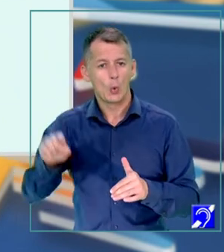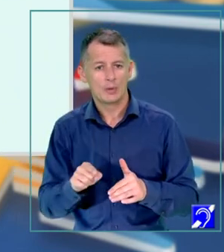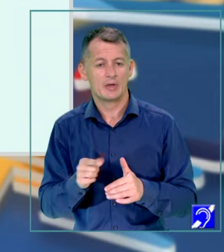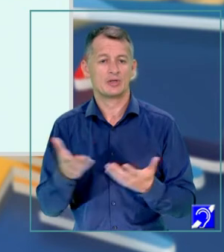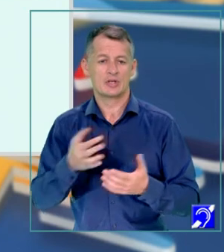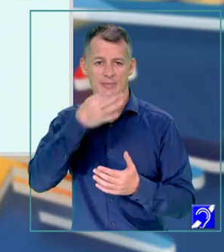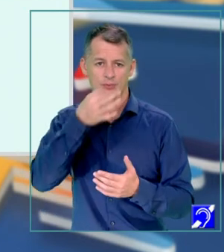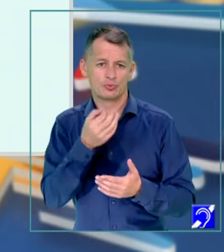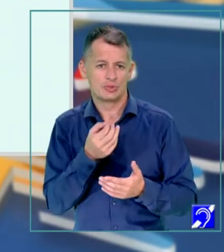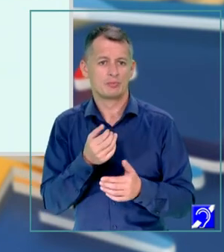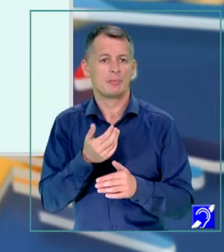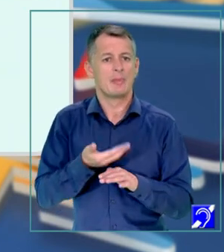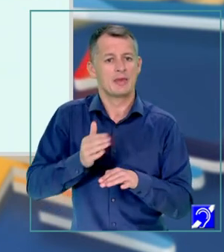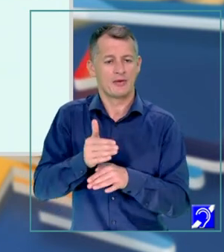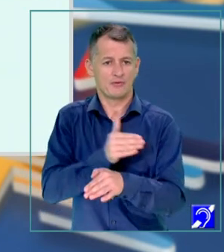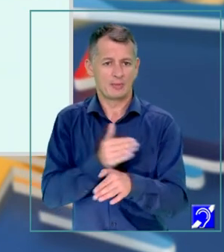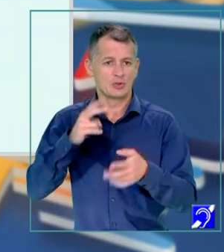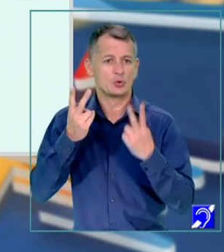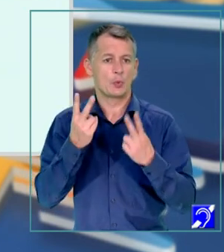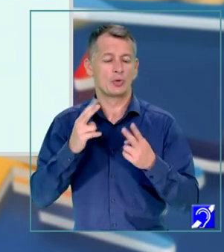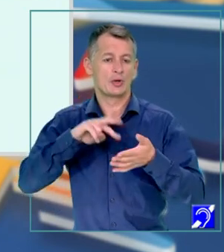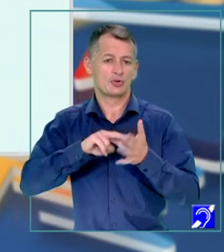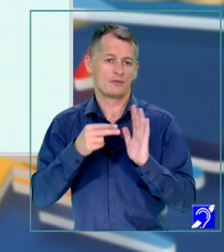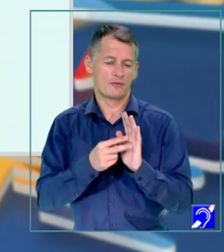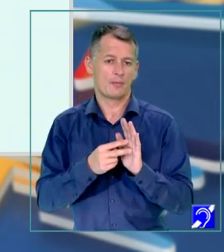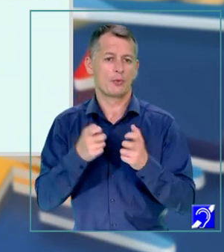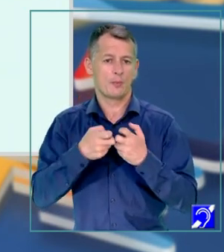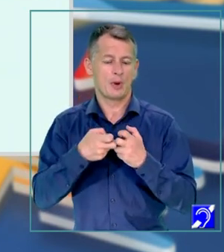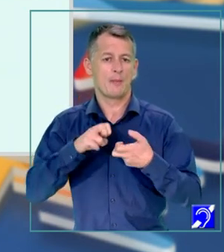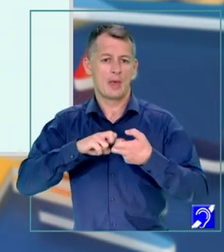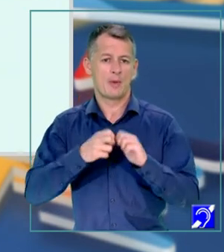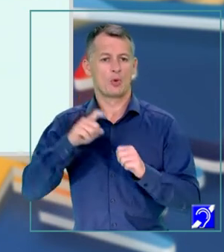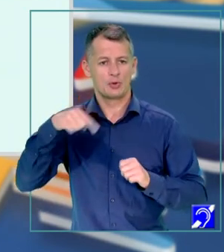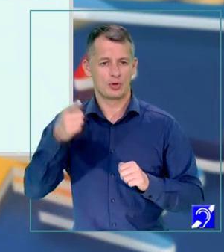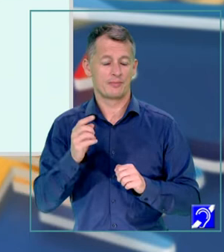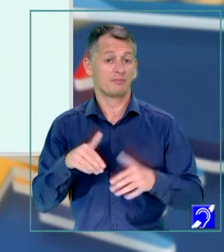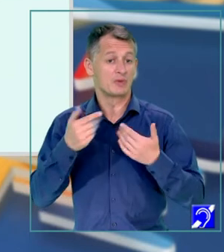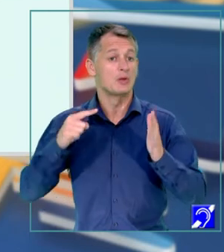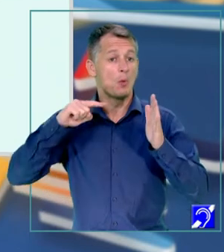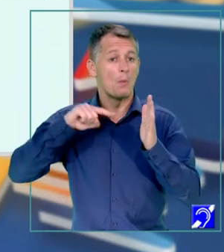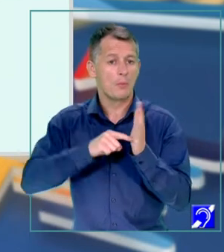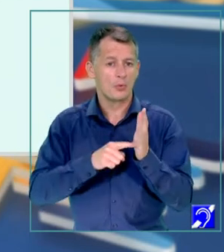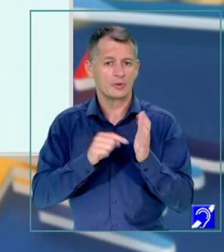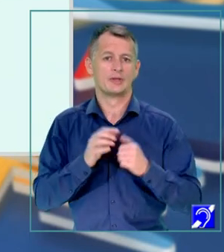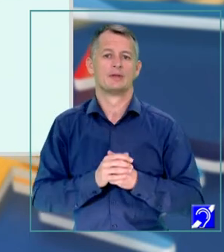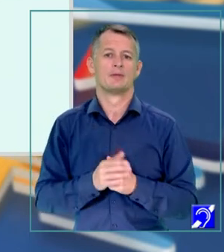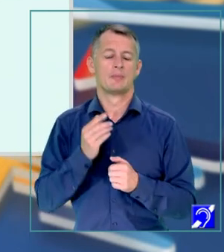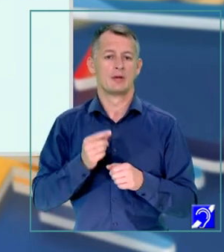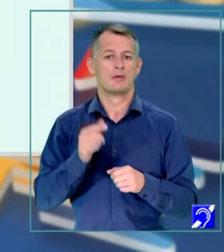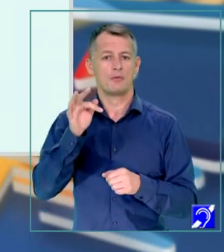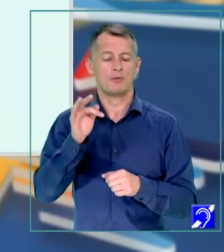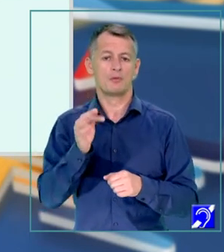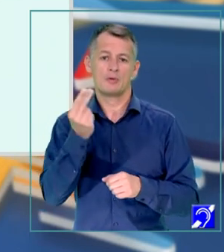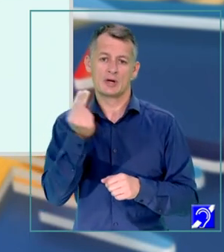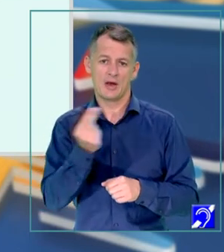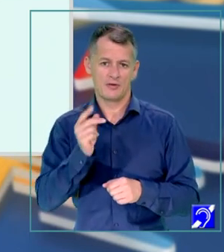Adineauri a scopul să se rezolvă următoarea problemă generală dat un punct fix de aici pe graficul unei funcții după cum